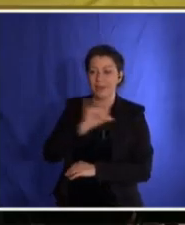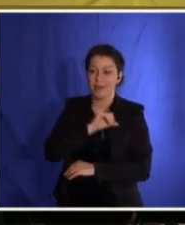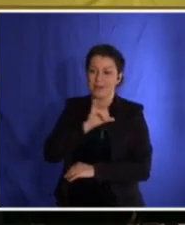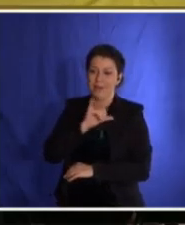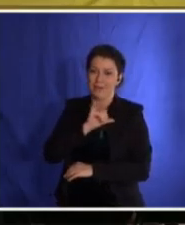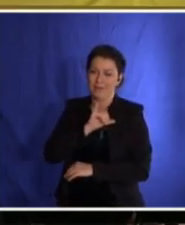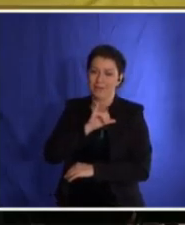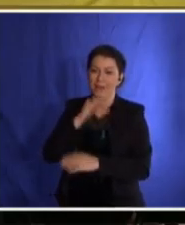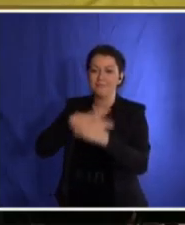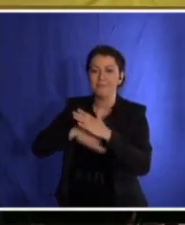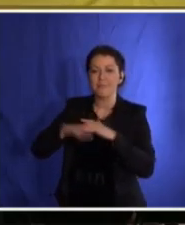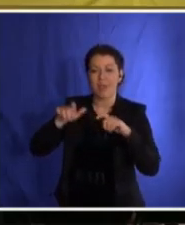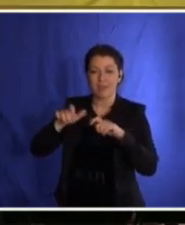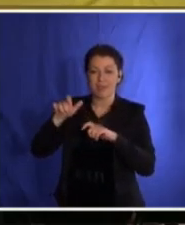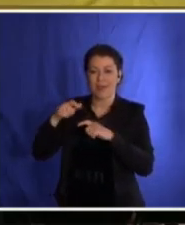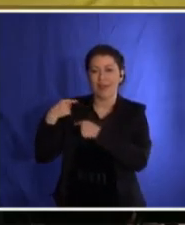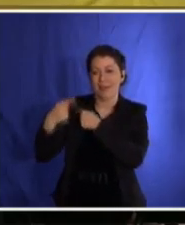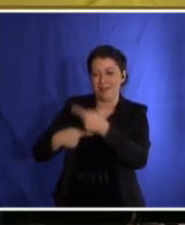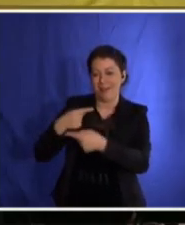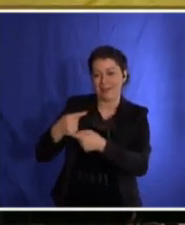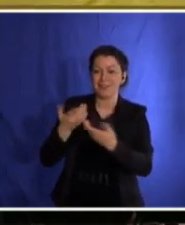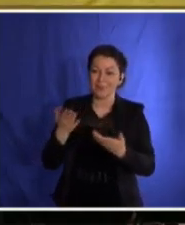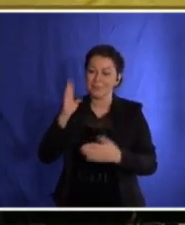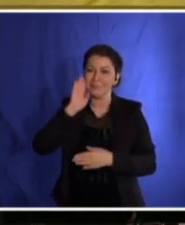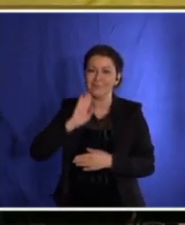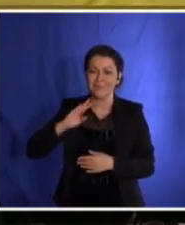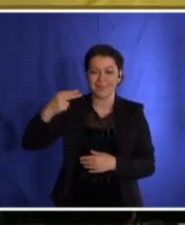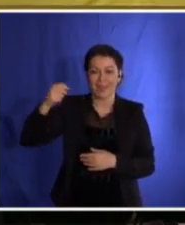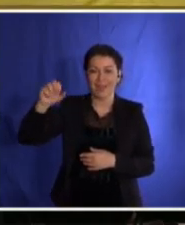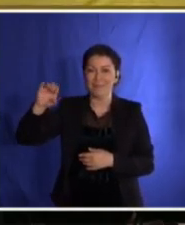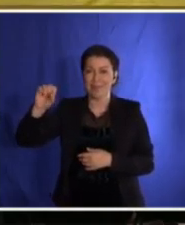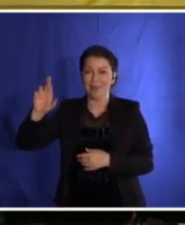Generation. Lieber Herbert, ich bitte um deine Ausführungen.